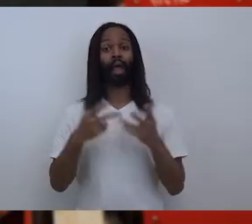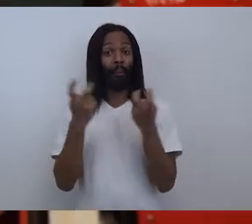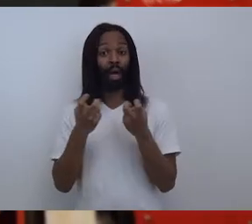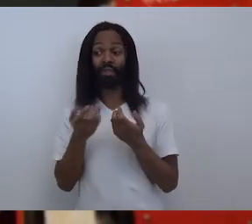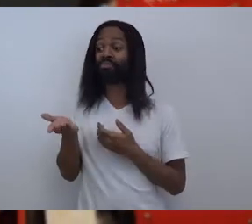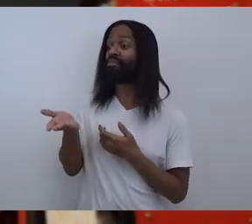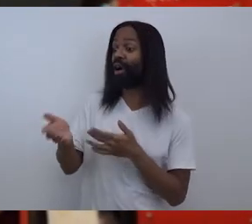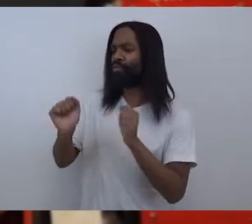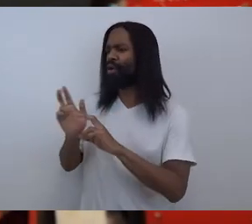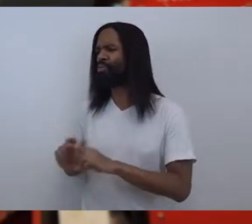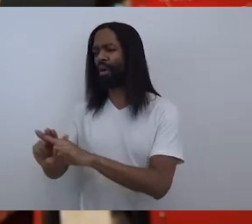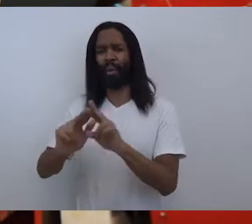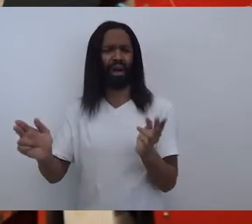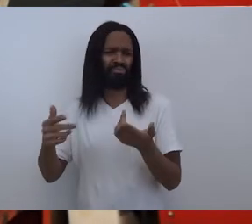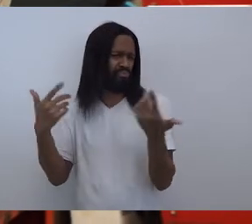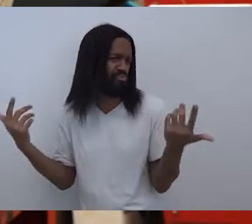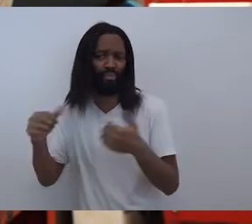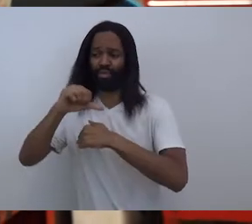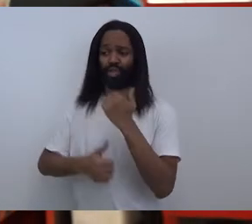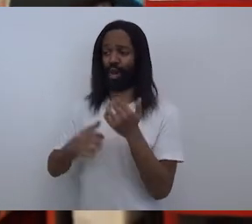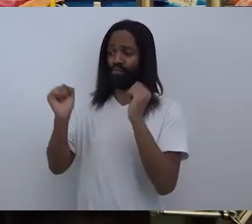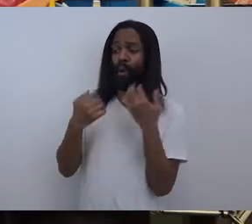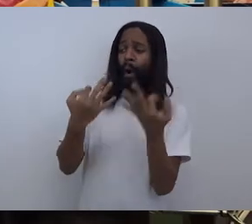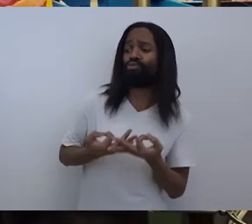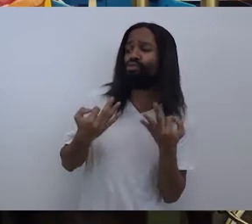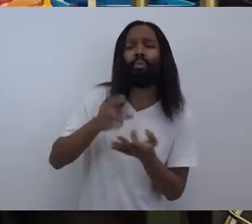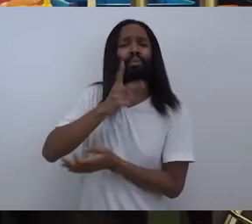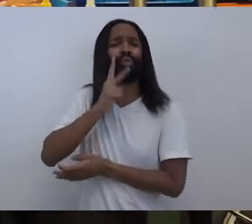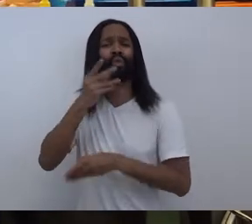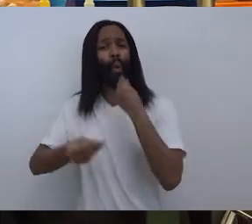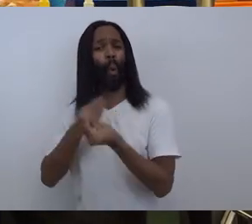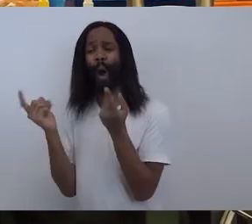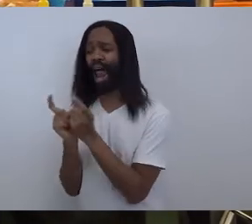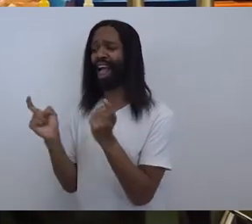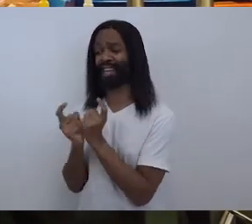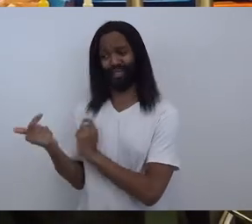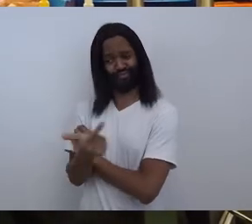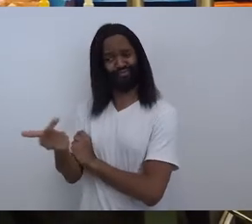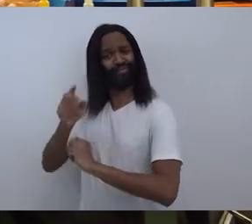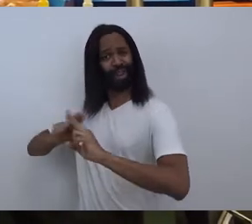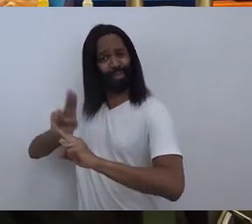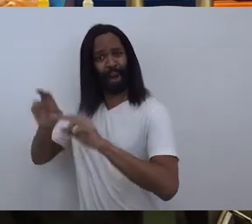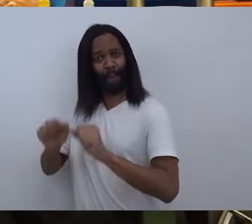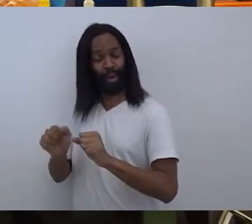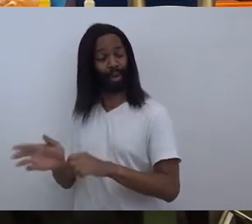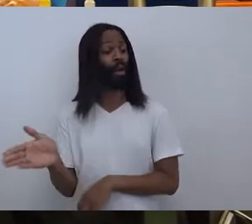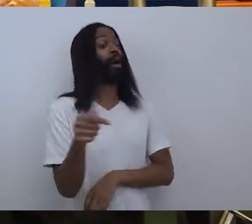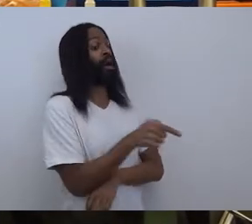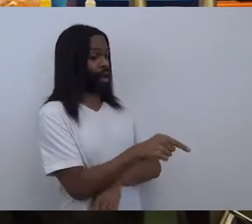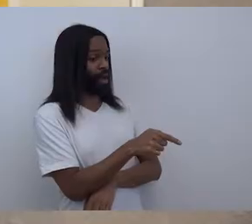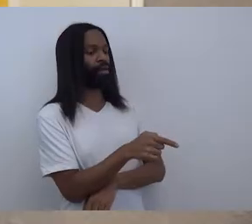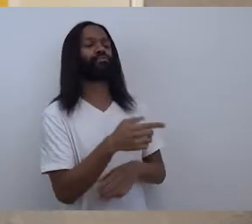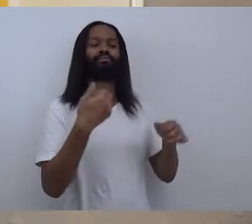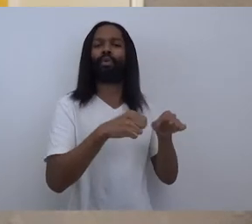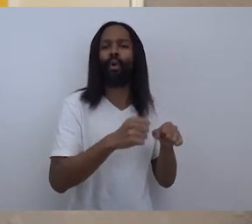de réparer tout ce qui est vélo, alors vélo, différents vélos, aussi bien les vélos classiques que les vélos électriques, et puis